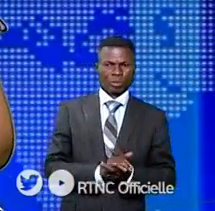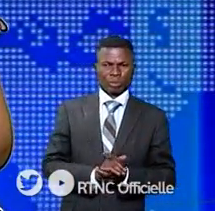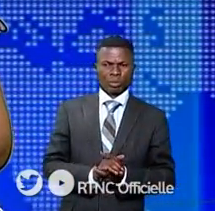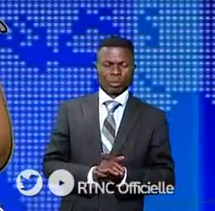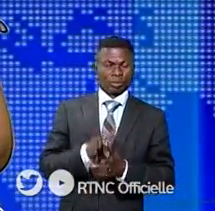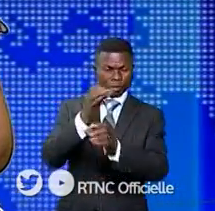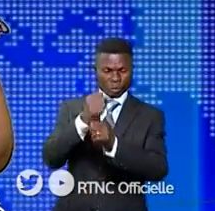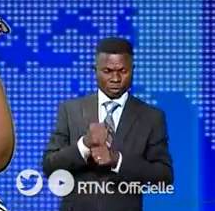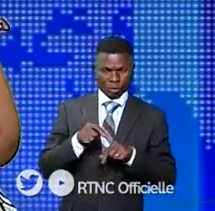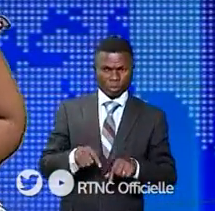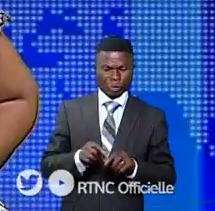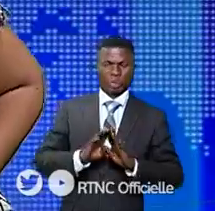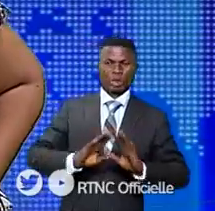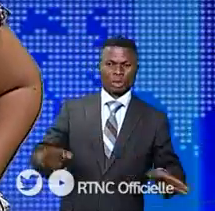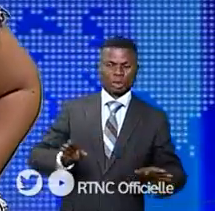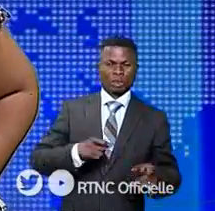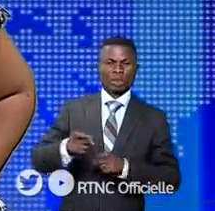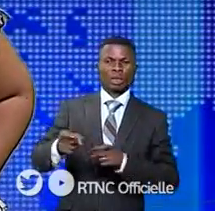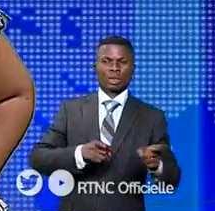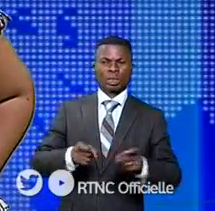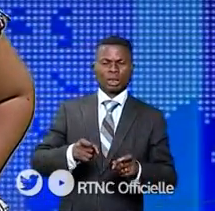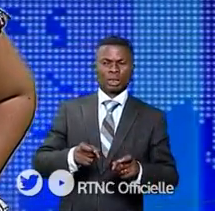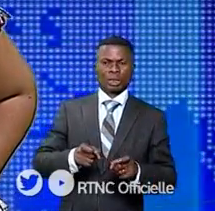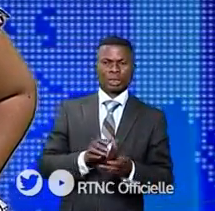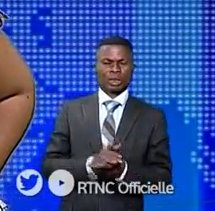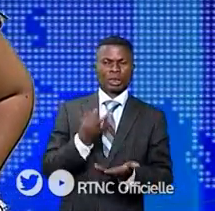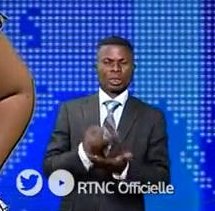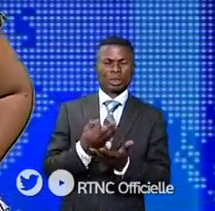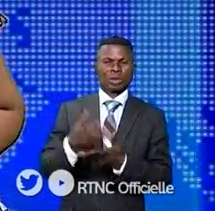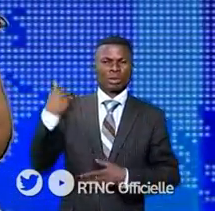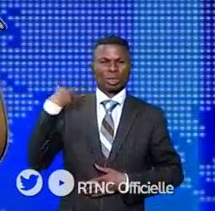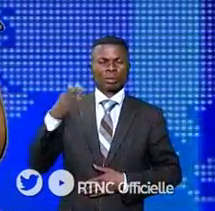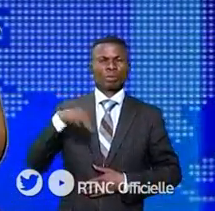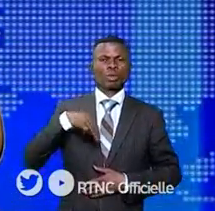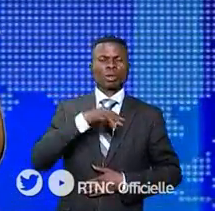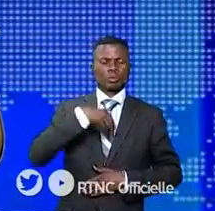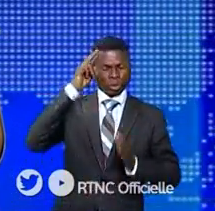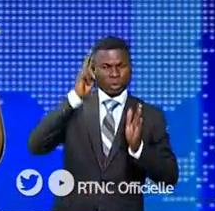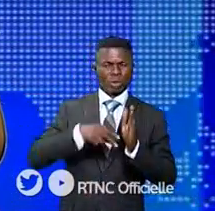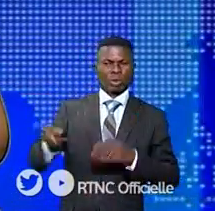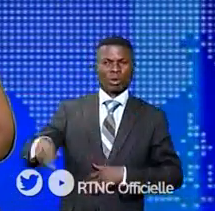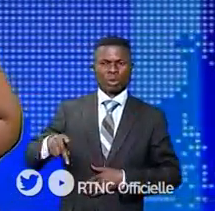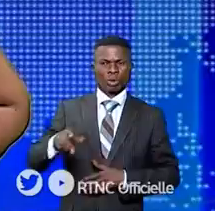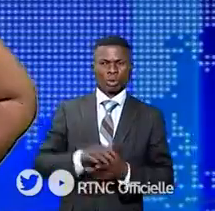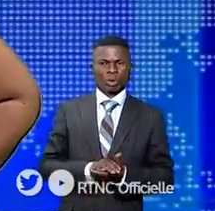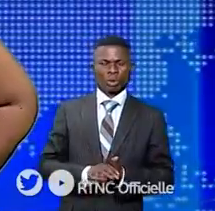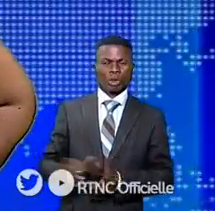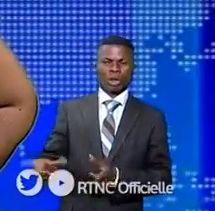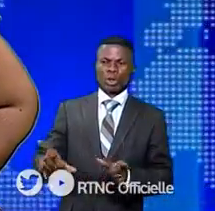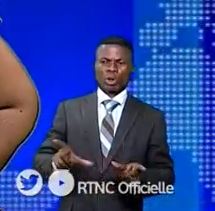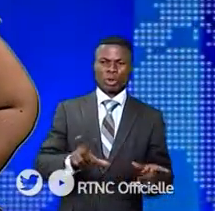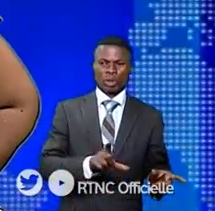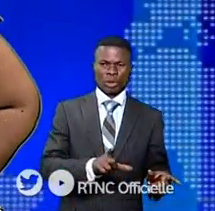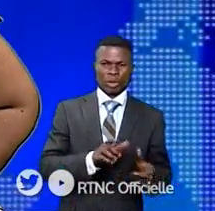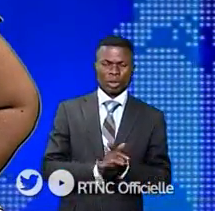de recevoir les capacités de gestion concertée des finances publiques. Les membres du gouvernement provincial de Lualaba, le